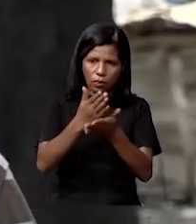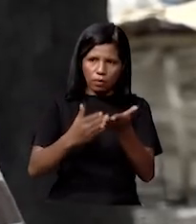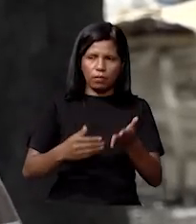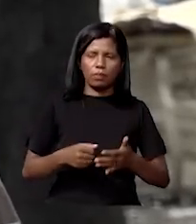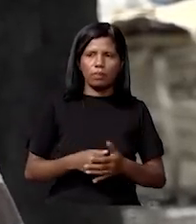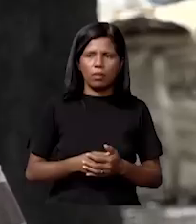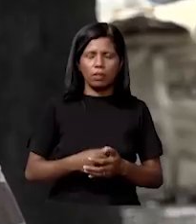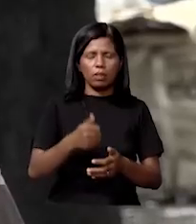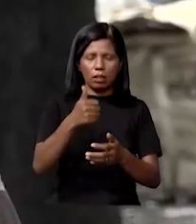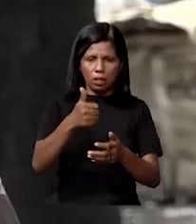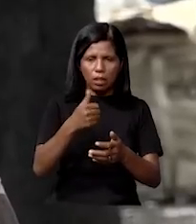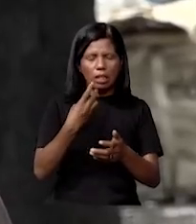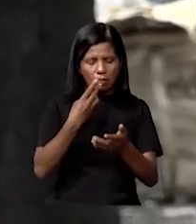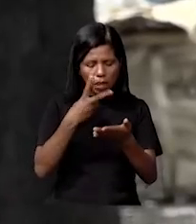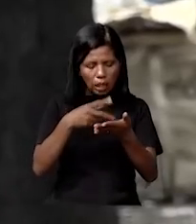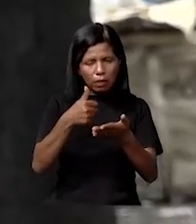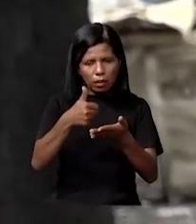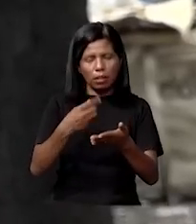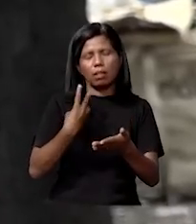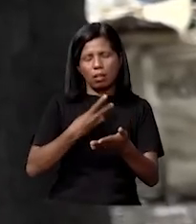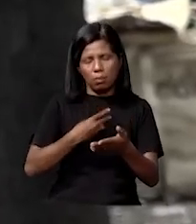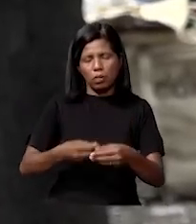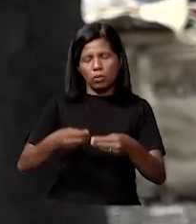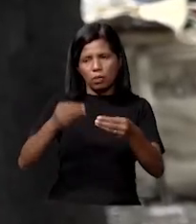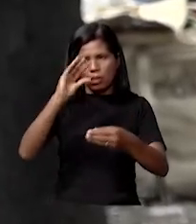sira dia kne kobonon ha